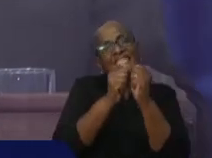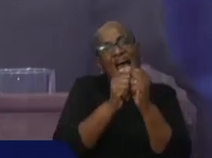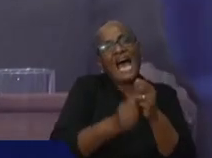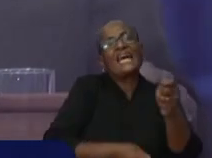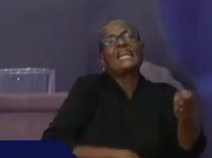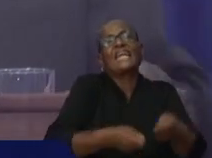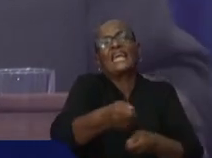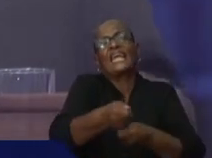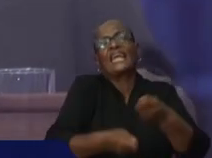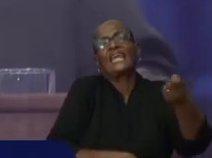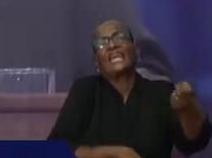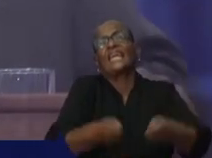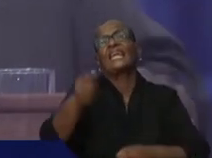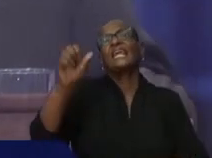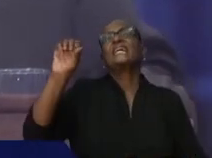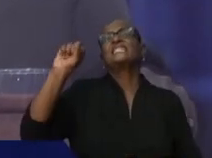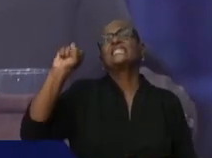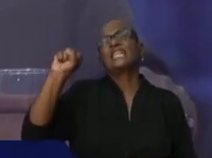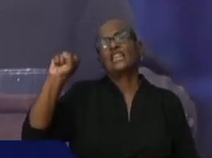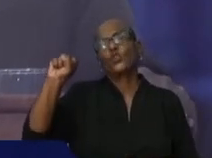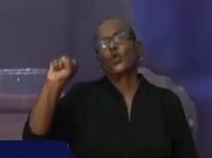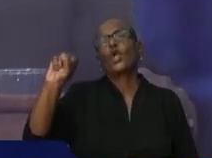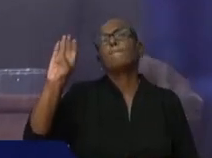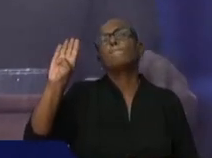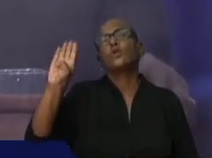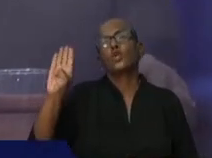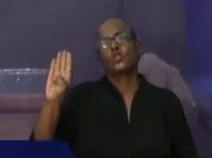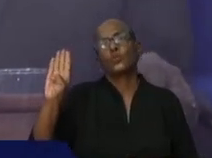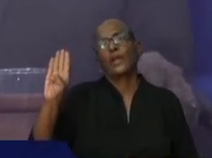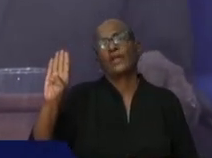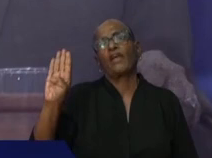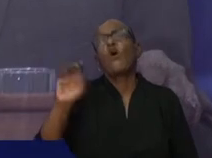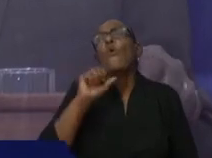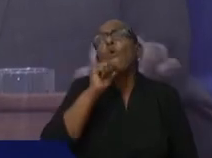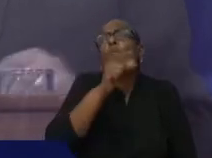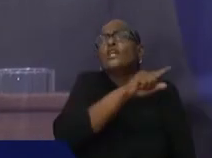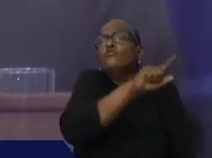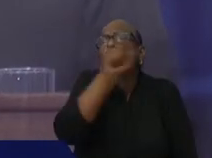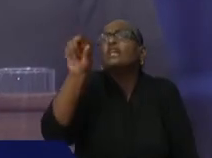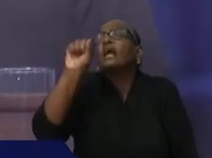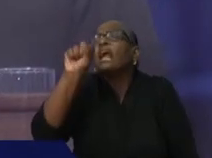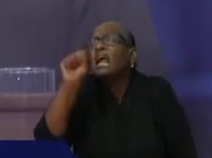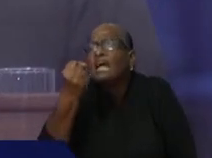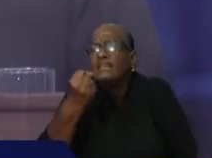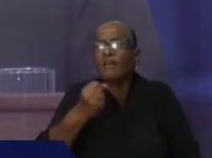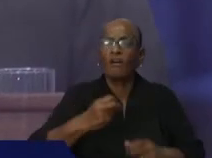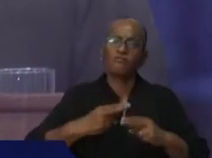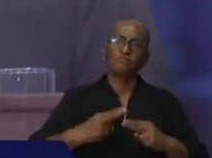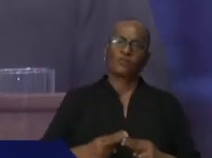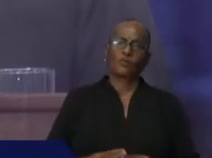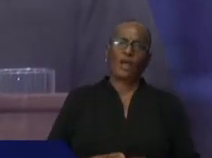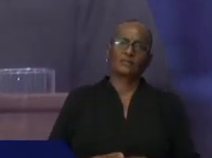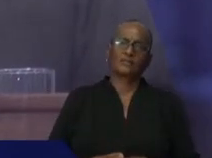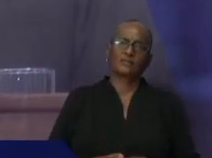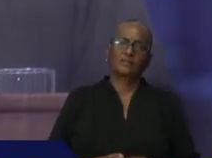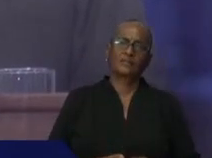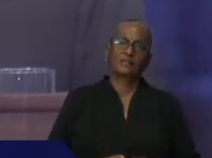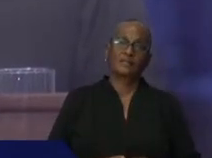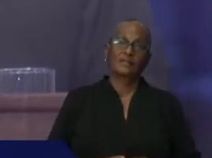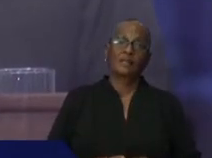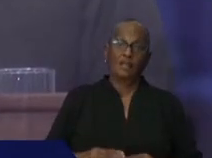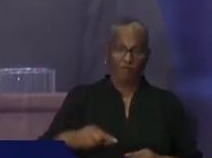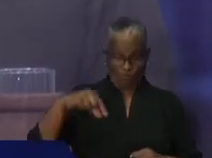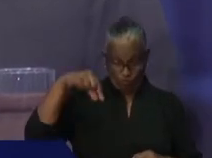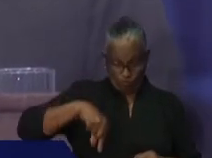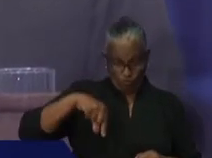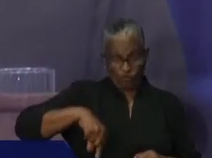regering Santokhi Brunswijk, wat kunt u verwachten? En als zij komende, dan beginnen we vanaf